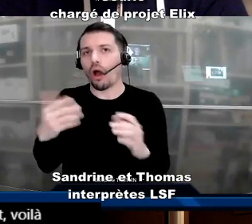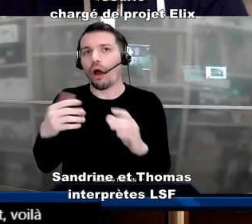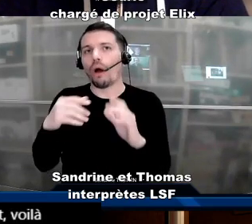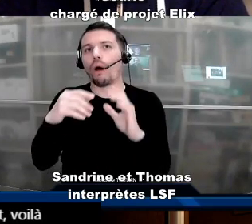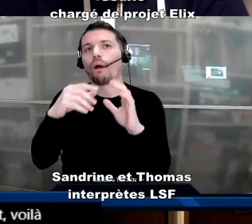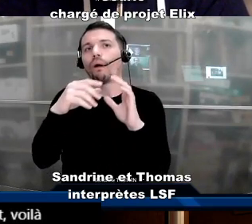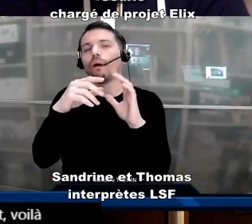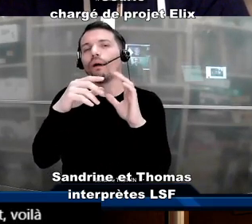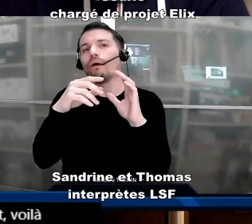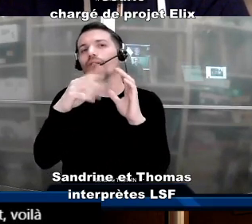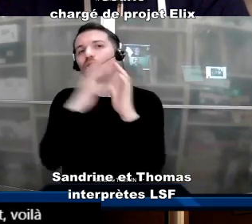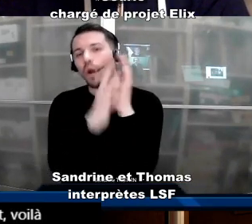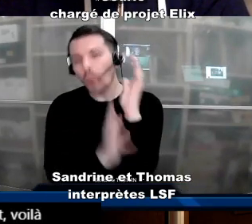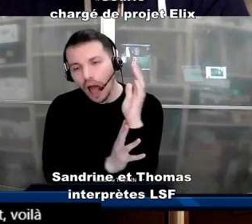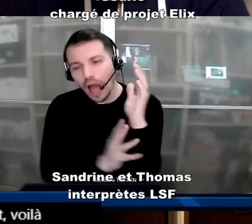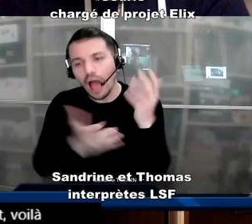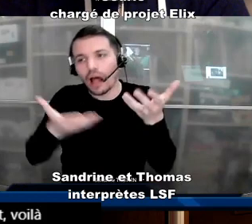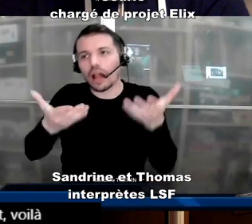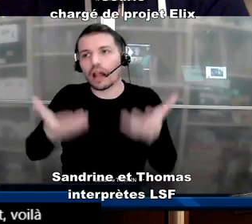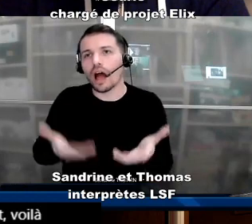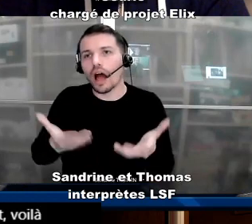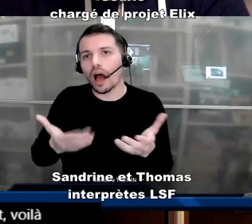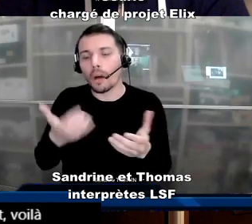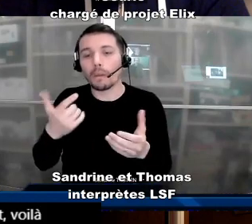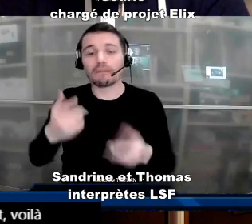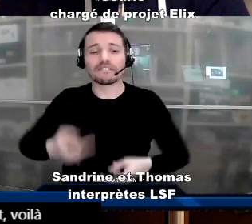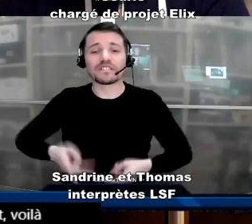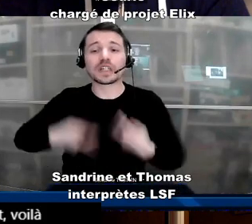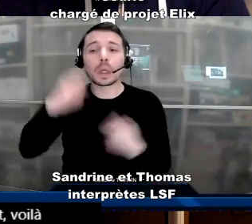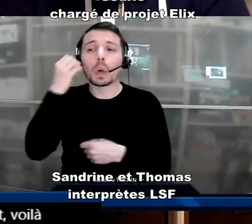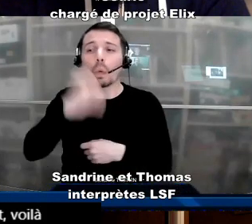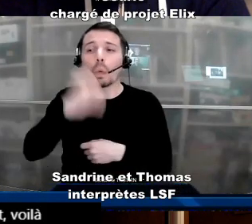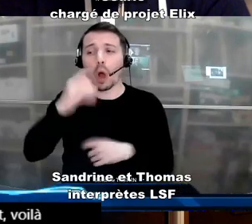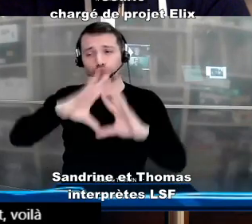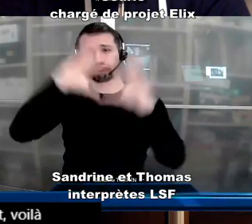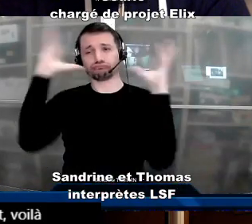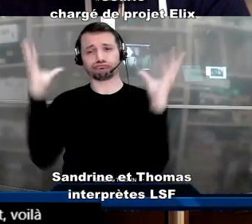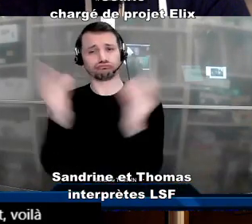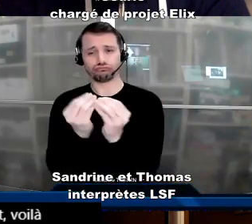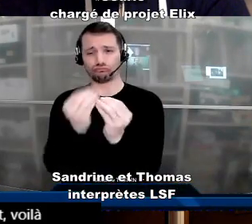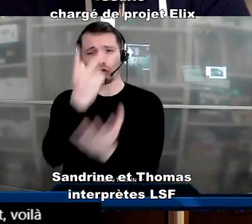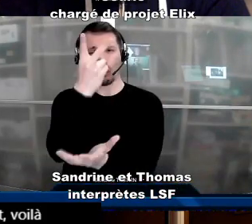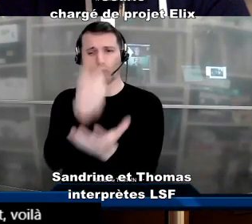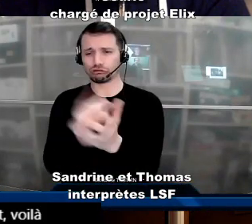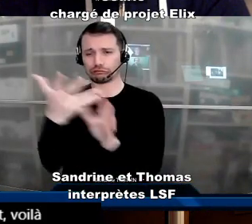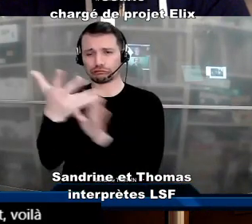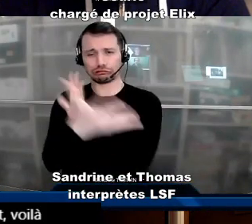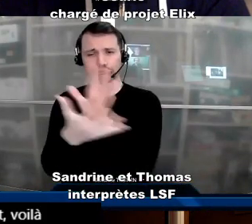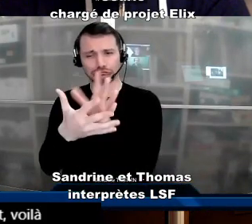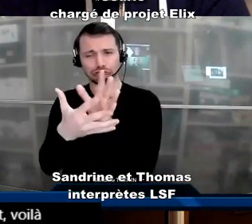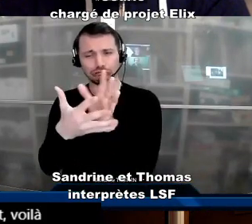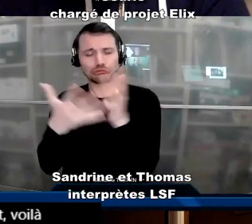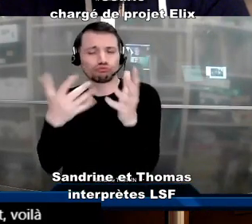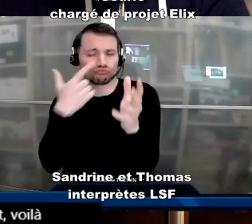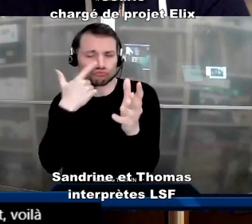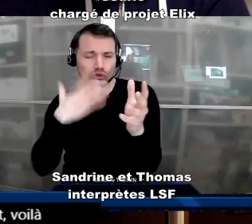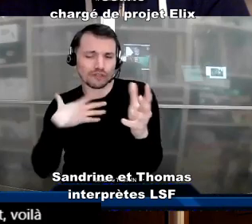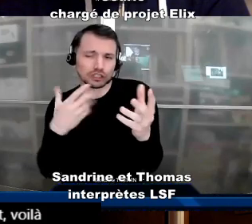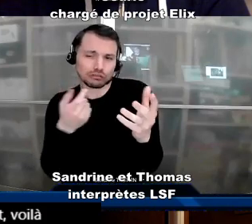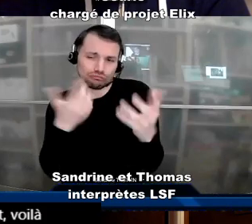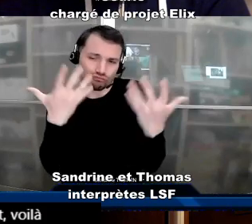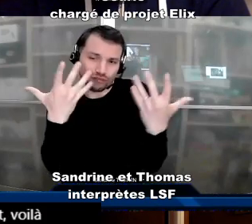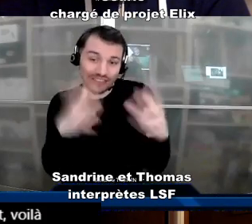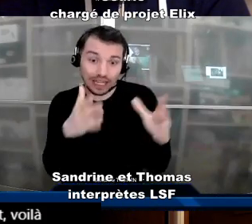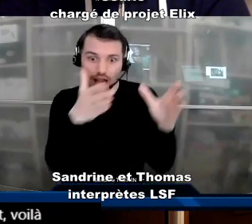on a peut-être tous les signes des mots de la vie courante. Aujourd'hui là où on veut aller, c'est vraiment vers le